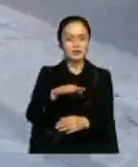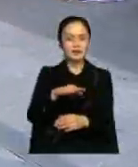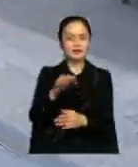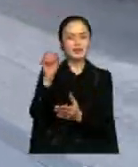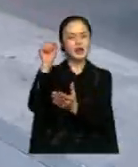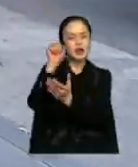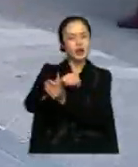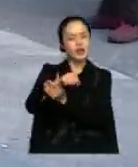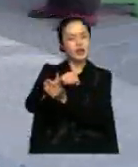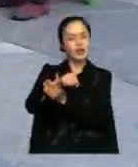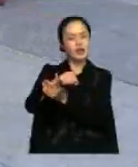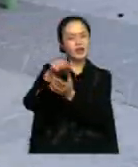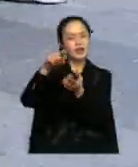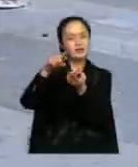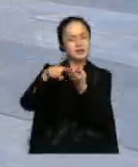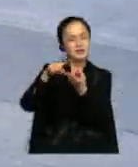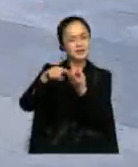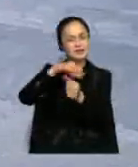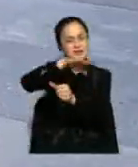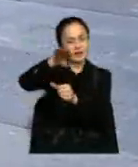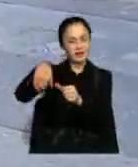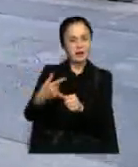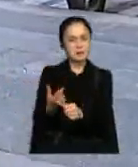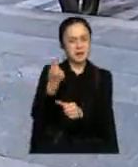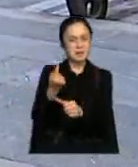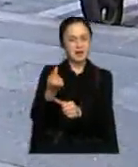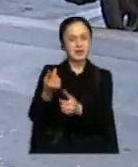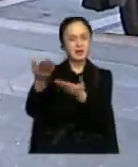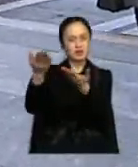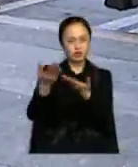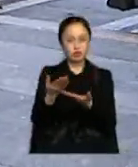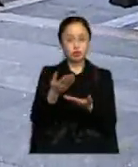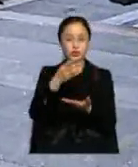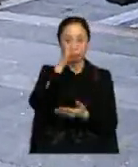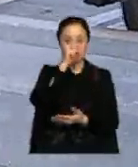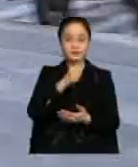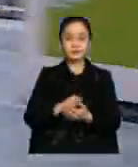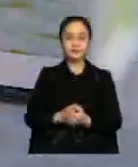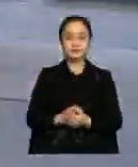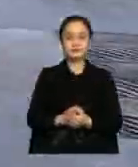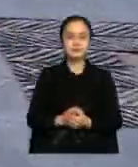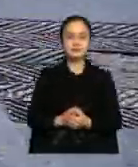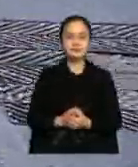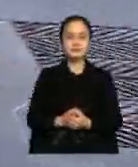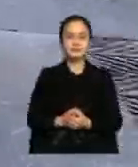만큼 보다 발빠른 행정도 필요해 보입니다. 보도자료 팩트체크 진기훈입니다.